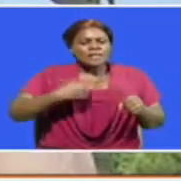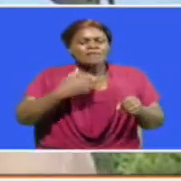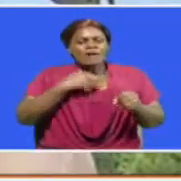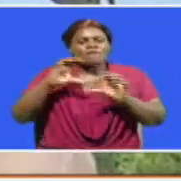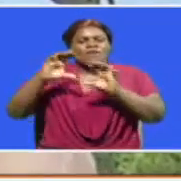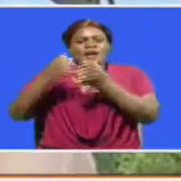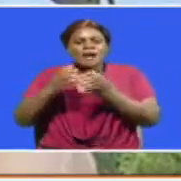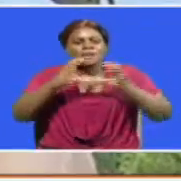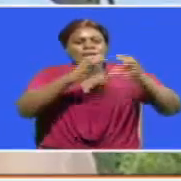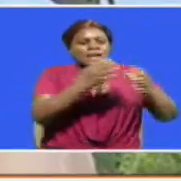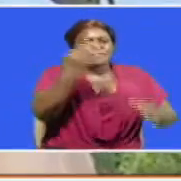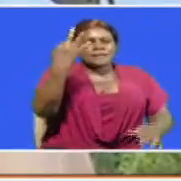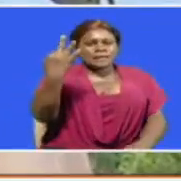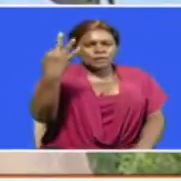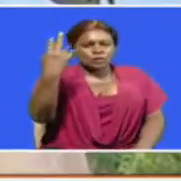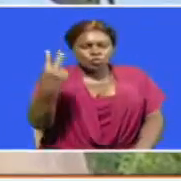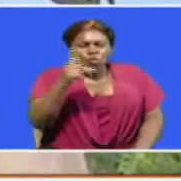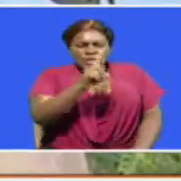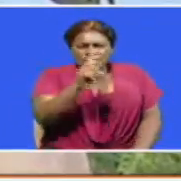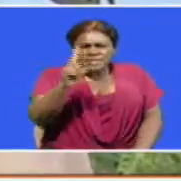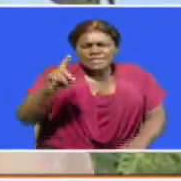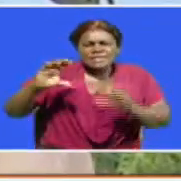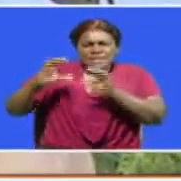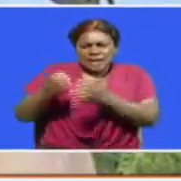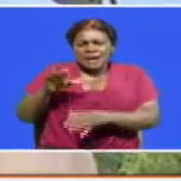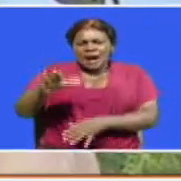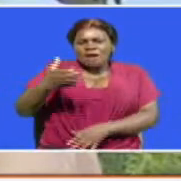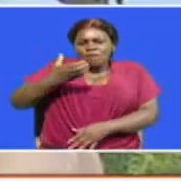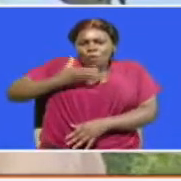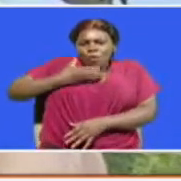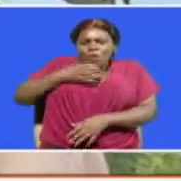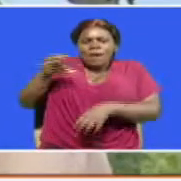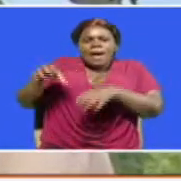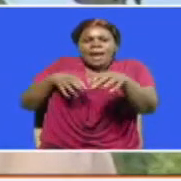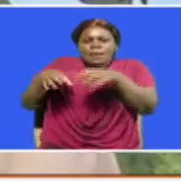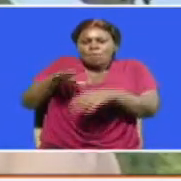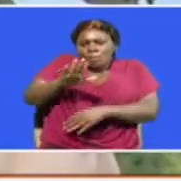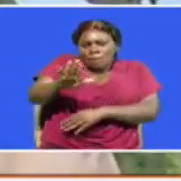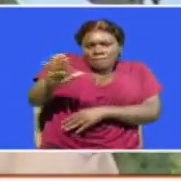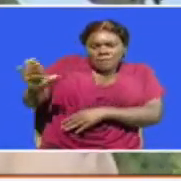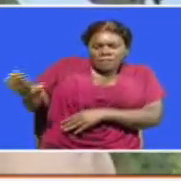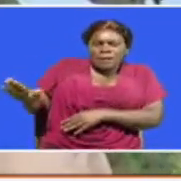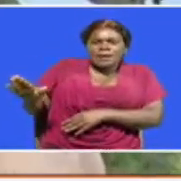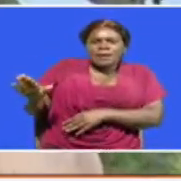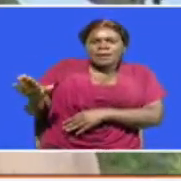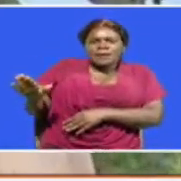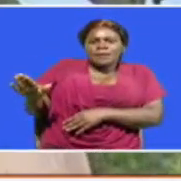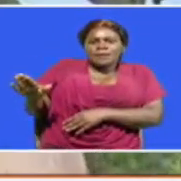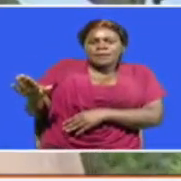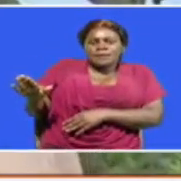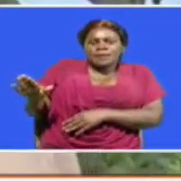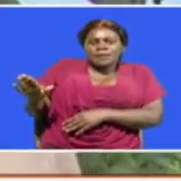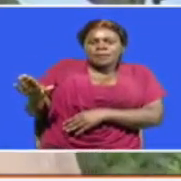clan 32, na kila clan ako na mnyama hao. Na